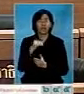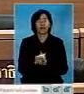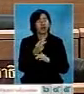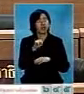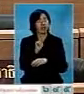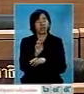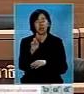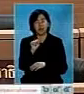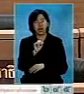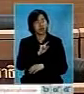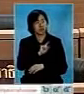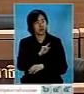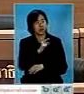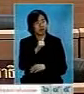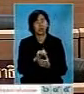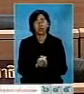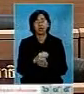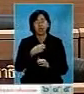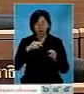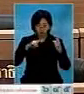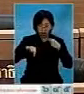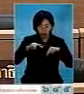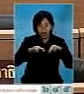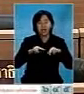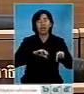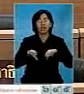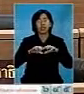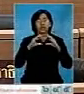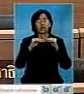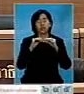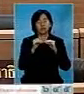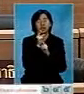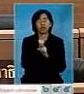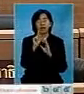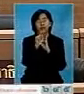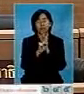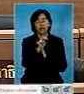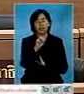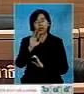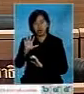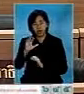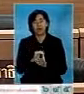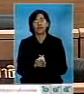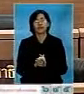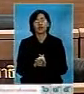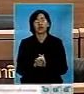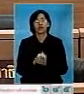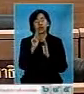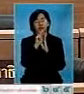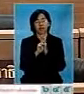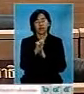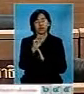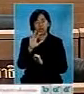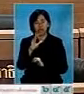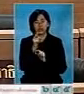านี่ต้องกรุณานะครับว่าท่านต้องดูแลกิจการของสภาตามมาตรา5ดูแลทั้งการประชุมและกิจการโดยรอบนะครับท่